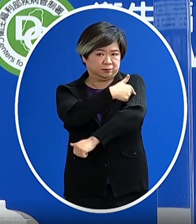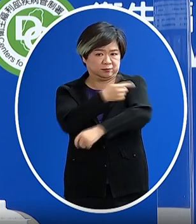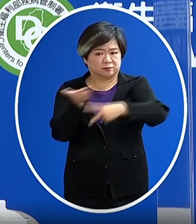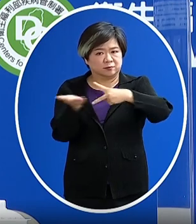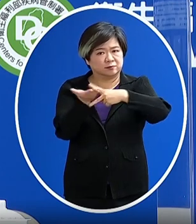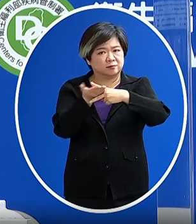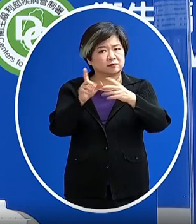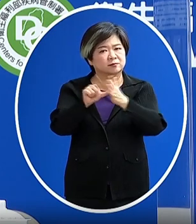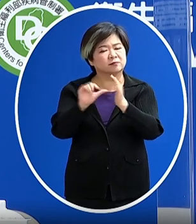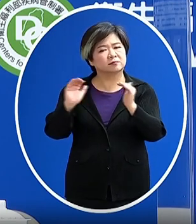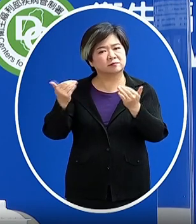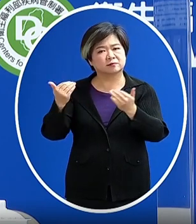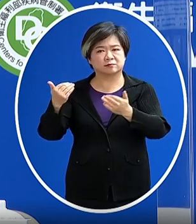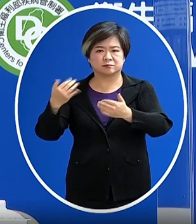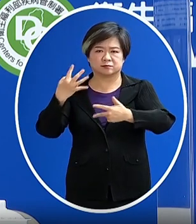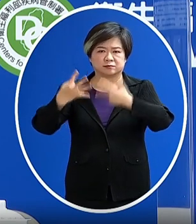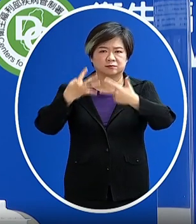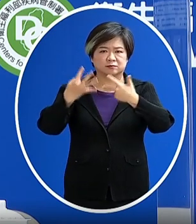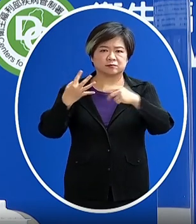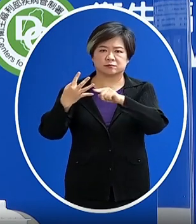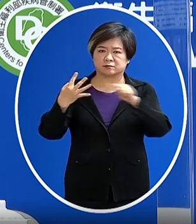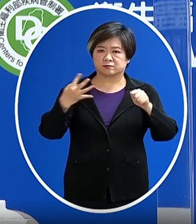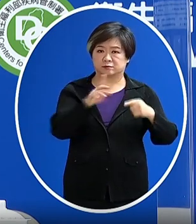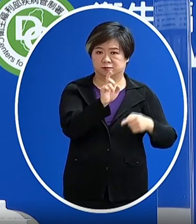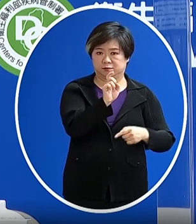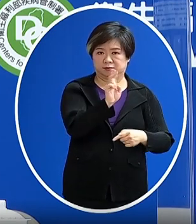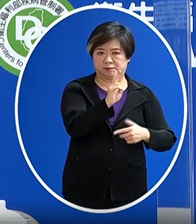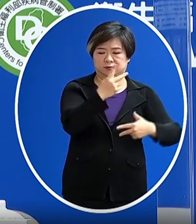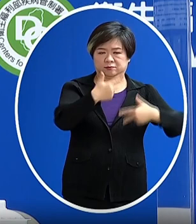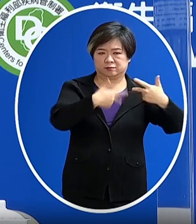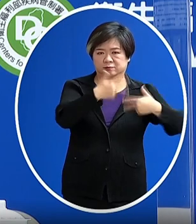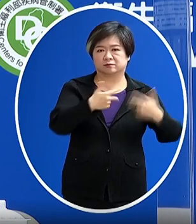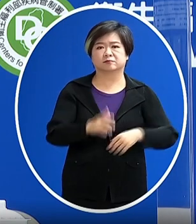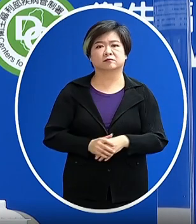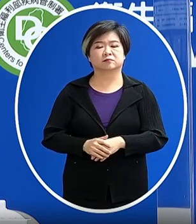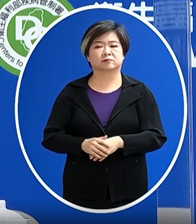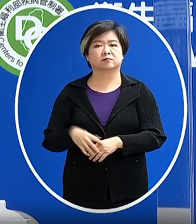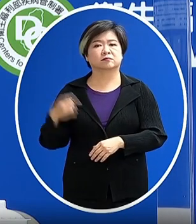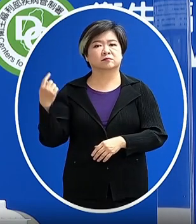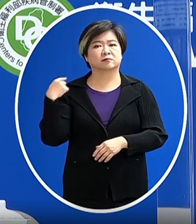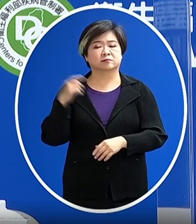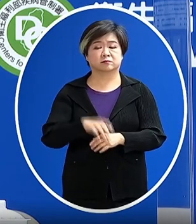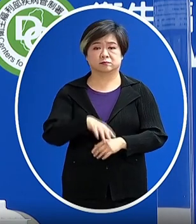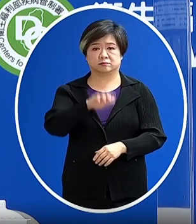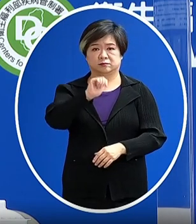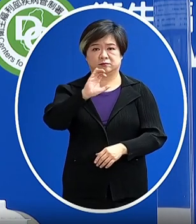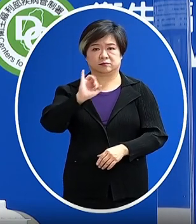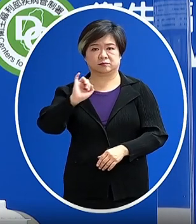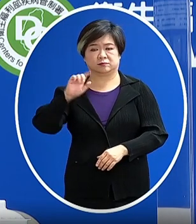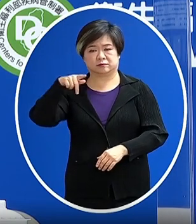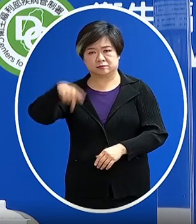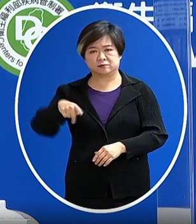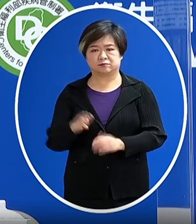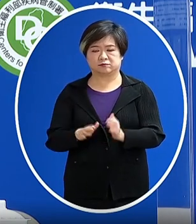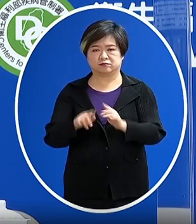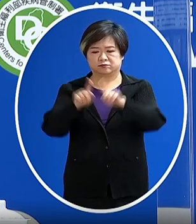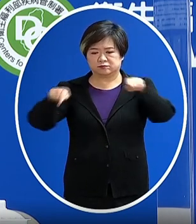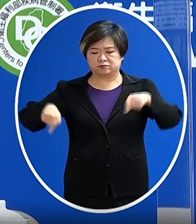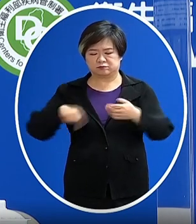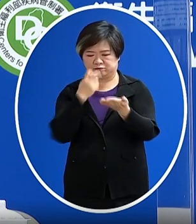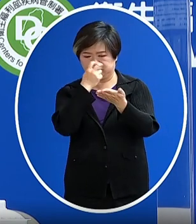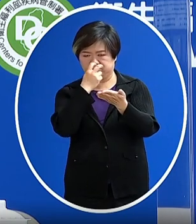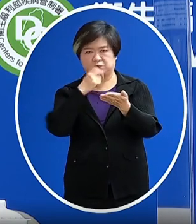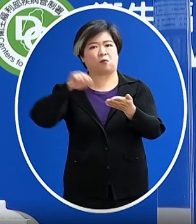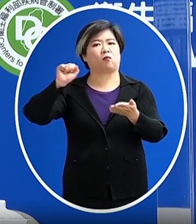是4周到12周。那昨天我们的 A C I P 进行那个书面的审查同意。